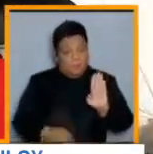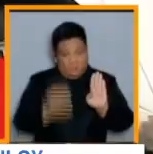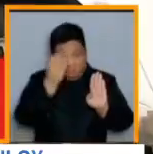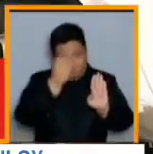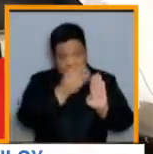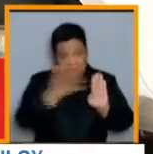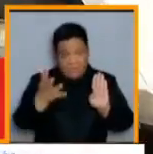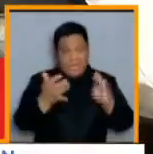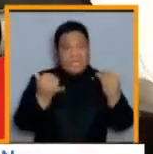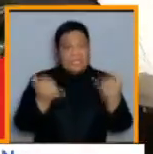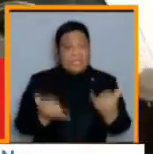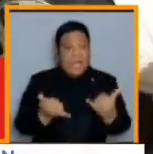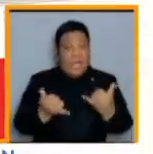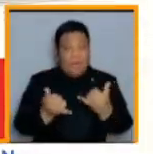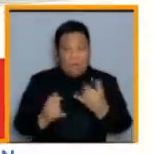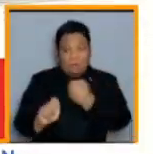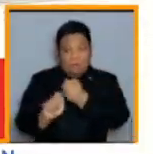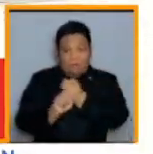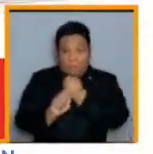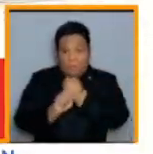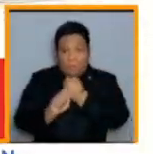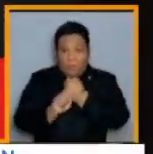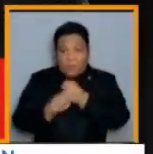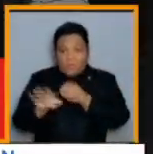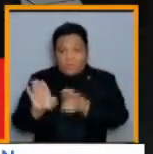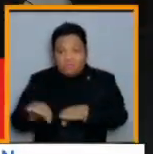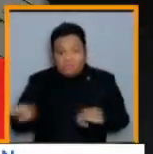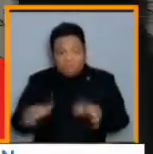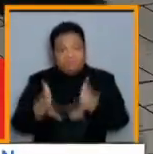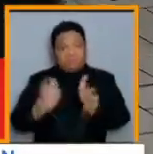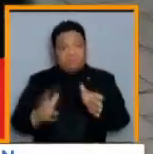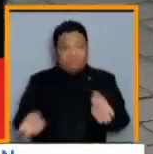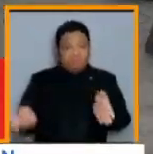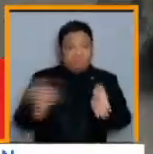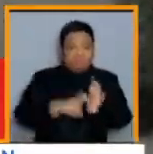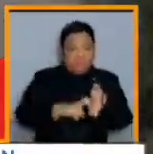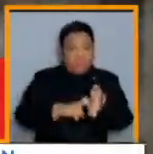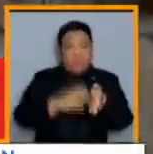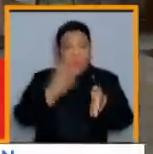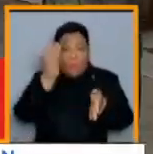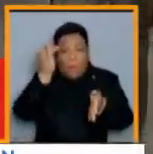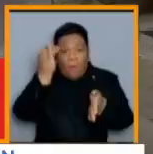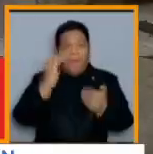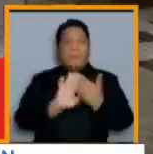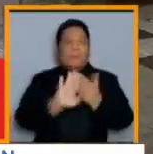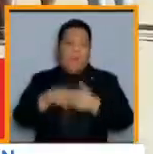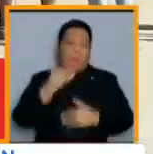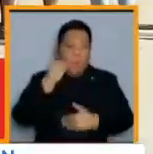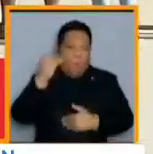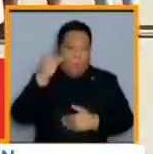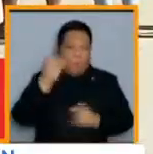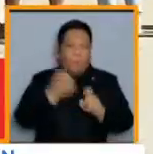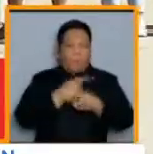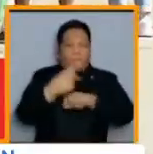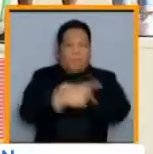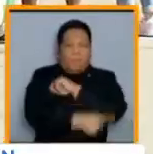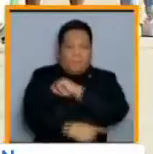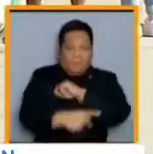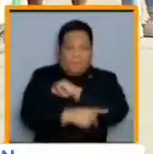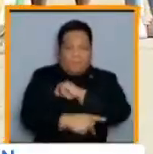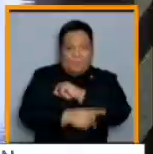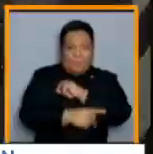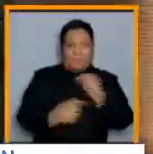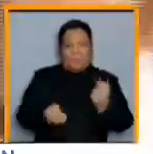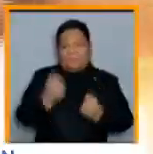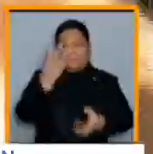bata na sumakay sa mga pampublikong sasakyan ngayong panahon na pabalik sila sa kani-kanilang lugar matapos ipagdiwang ang Pasko at